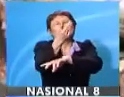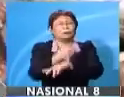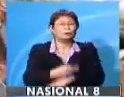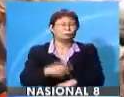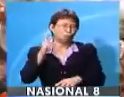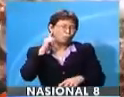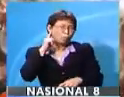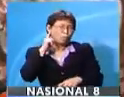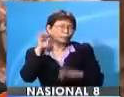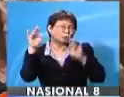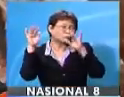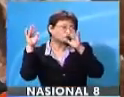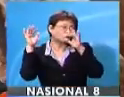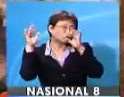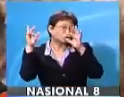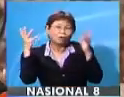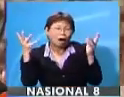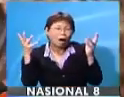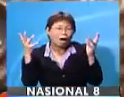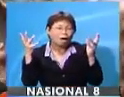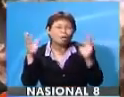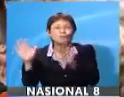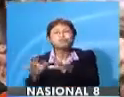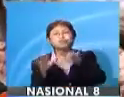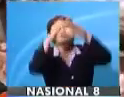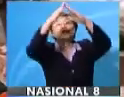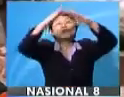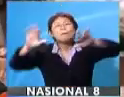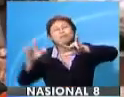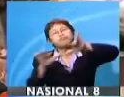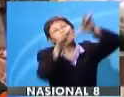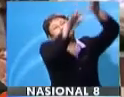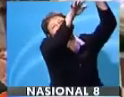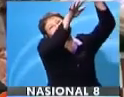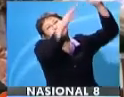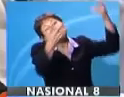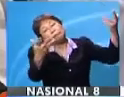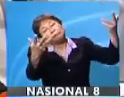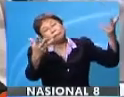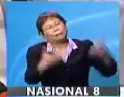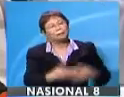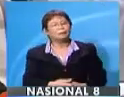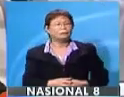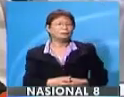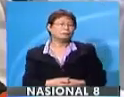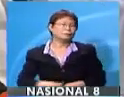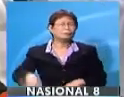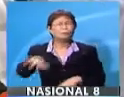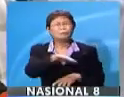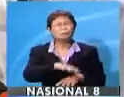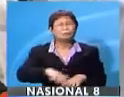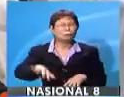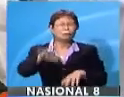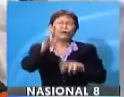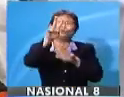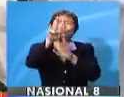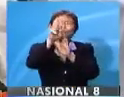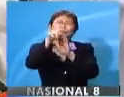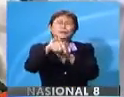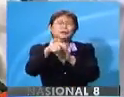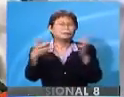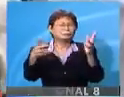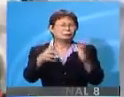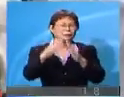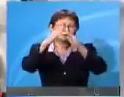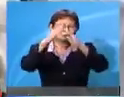bunyi ketak-ketak-ketak terusnya. Terbang atap ya. Si tahu lah keadaan negeri ya. Si lama, lebih kurang dalam masa 5 minit saja saya rasa